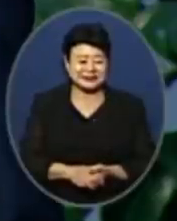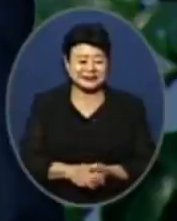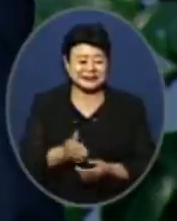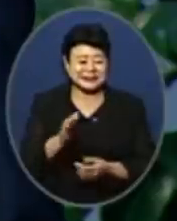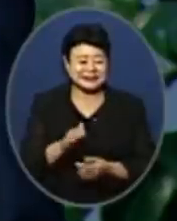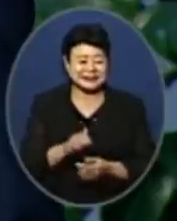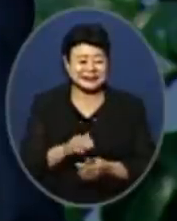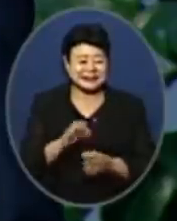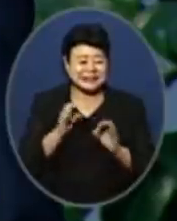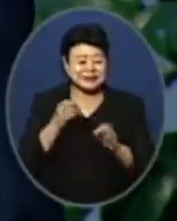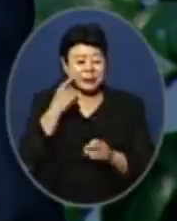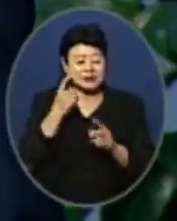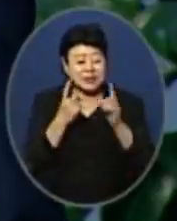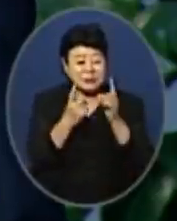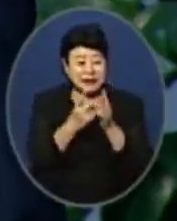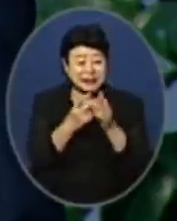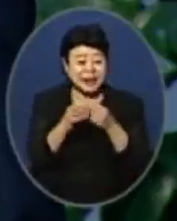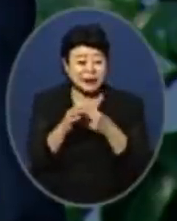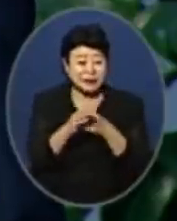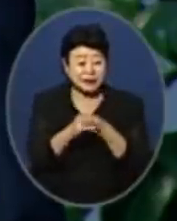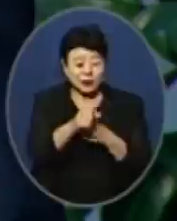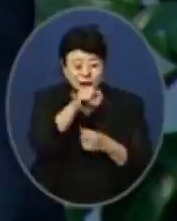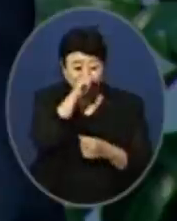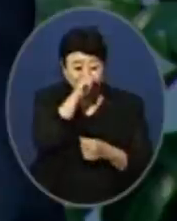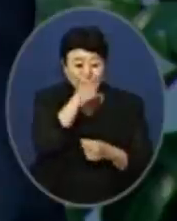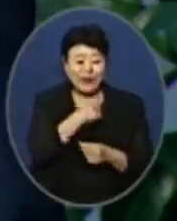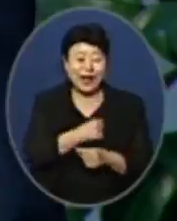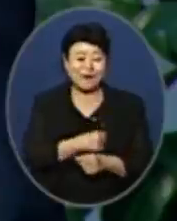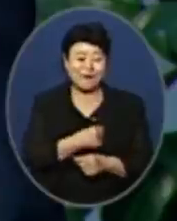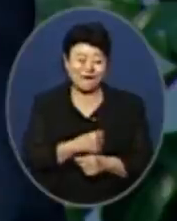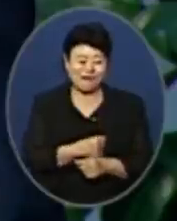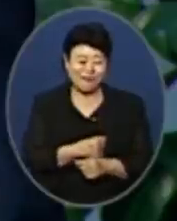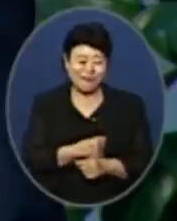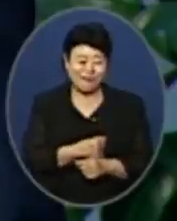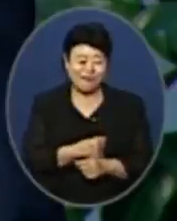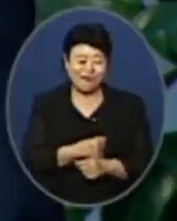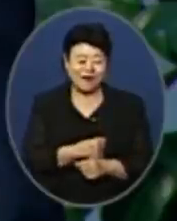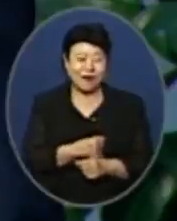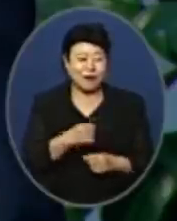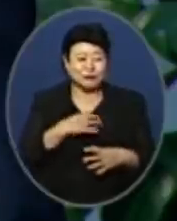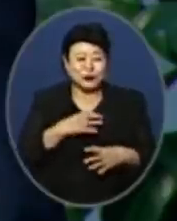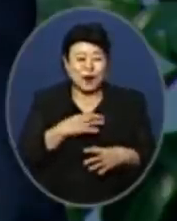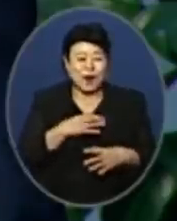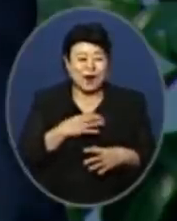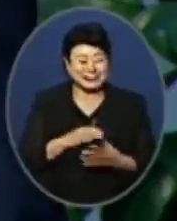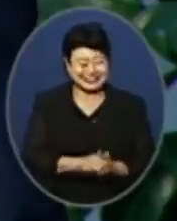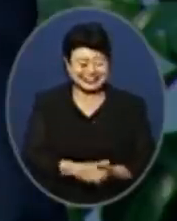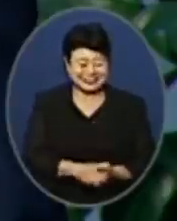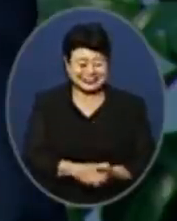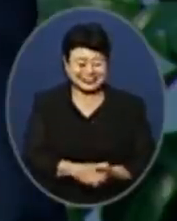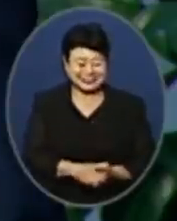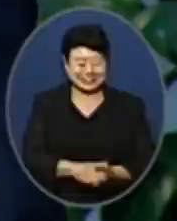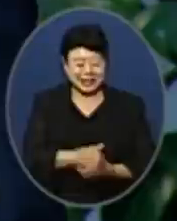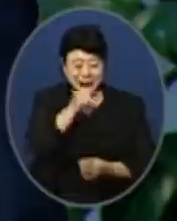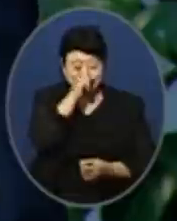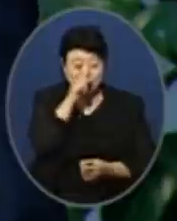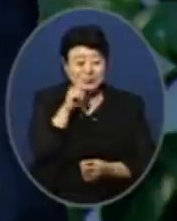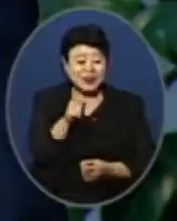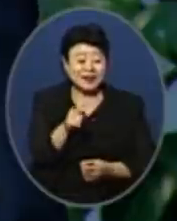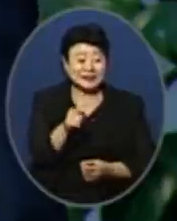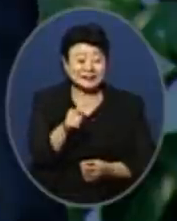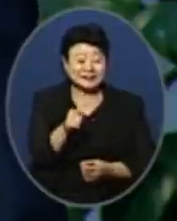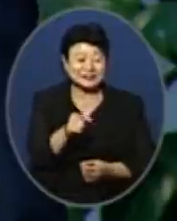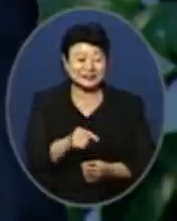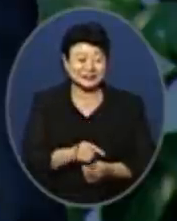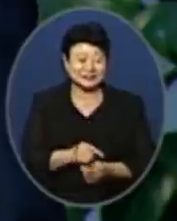그런데 제가 김장한 목사님 만나면 좋기도 하고 겁도 납니다. 좋은 것은